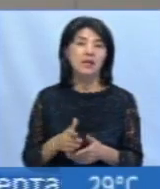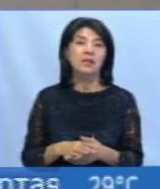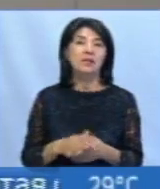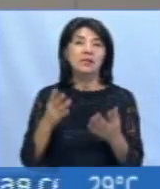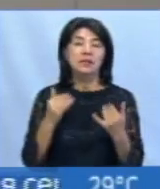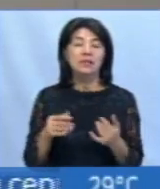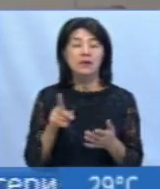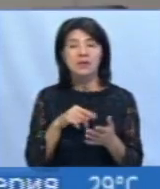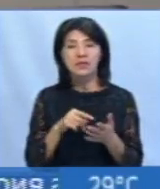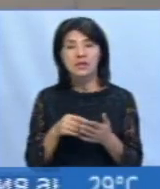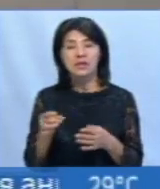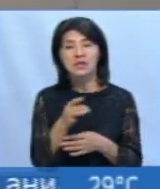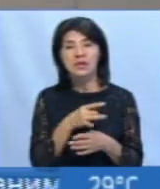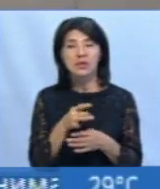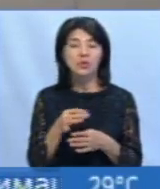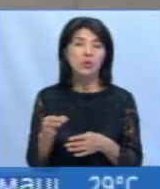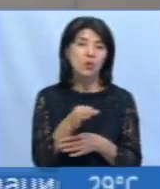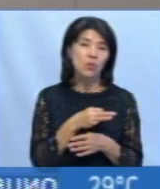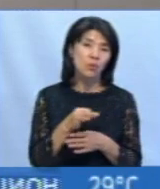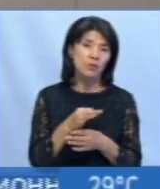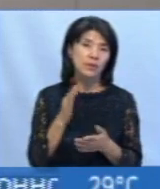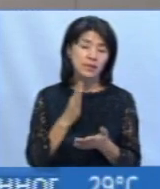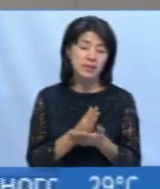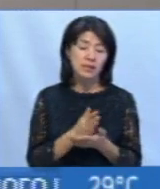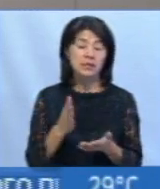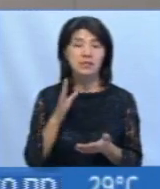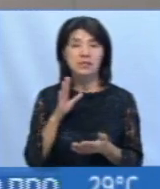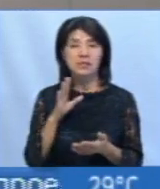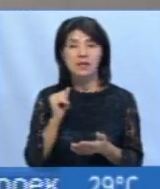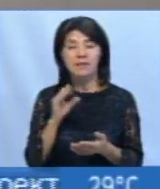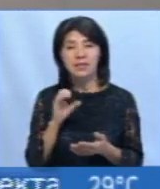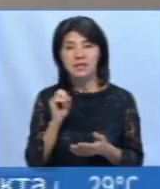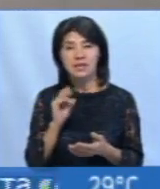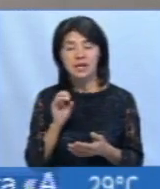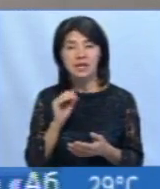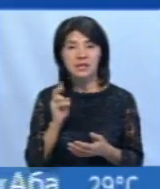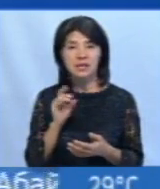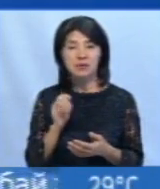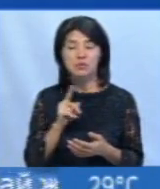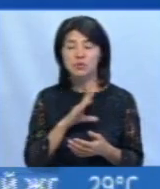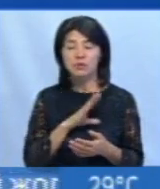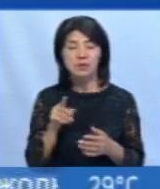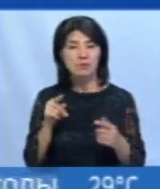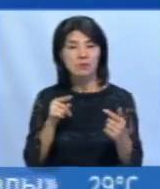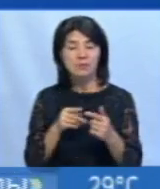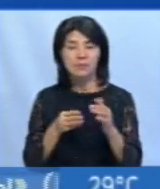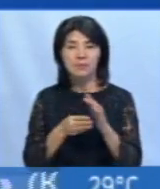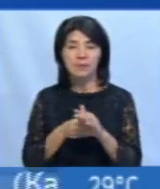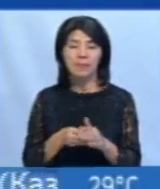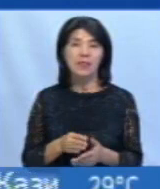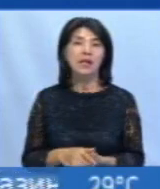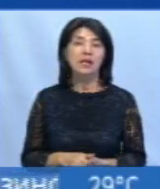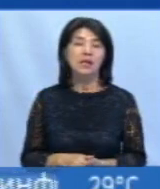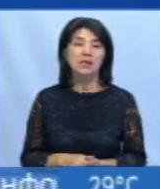городах и районах области назначаются внештатные советники акимов по противодействию коррупции. Хочу отметить, что руководитель проектного